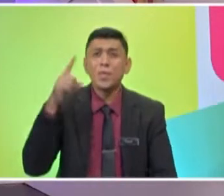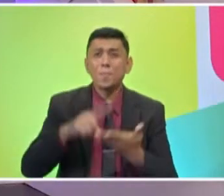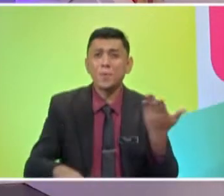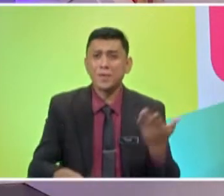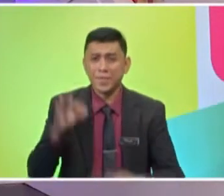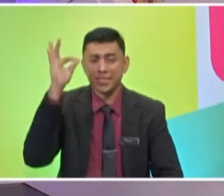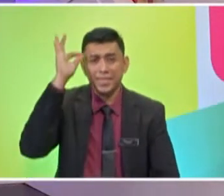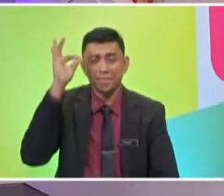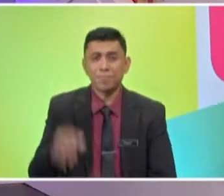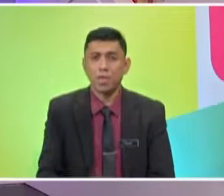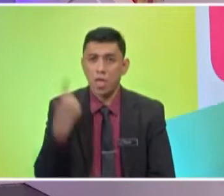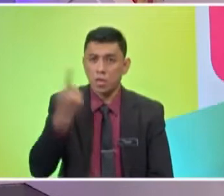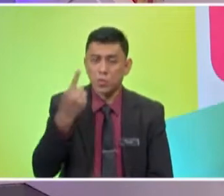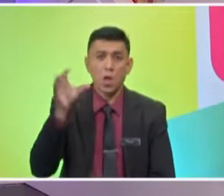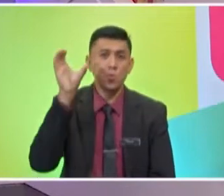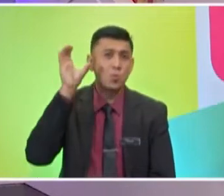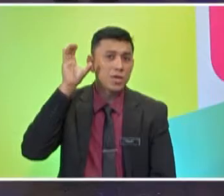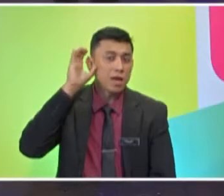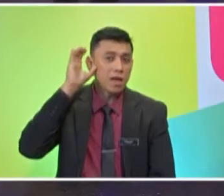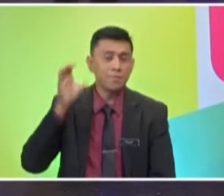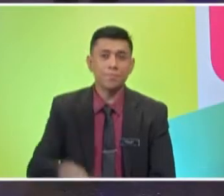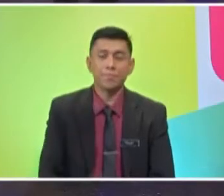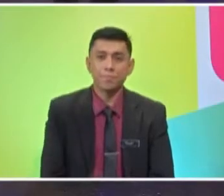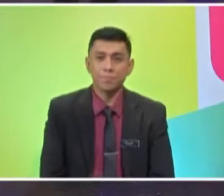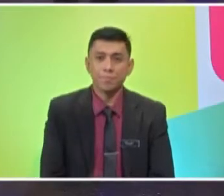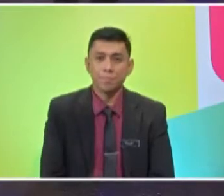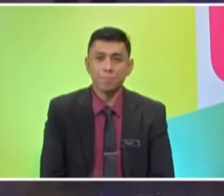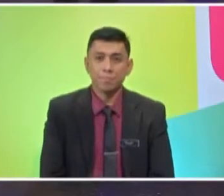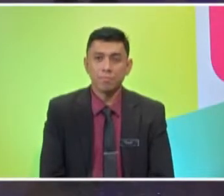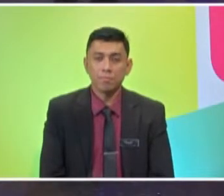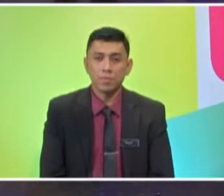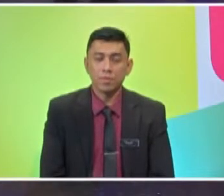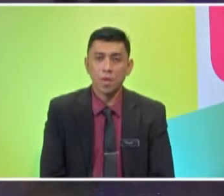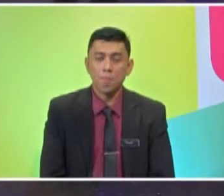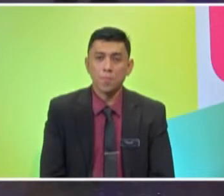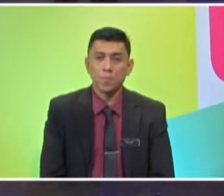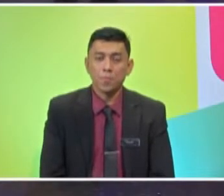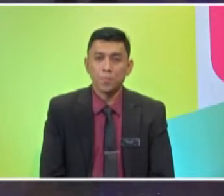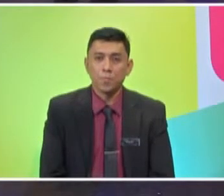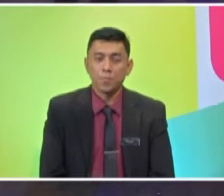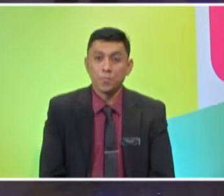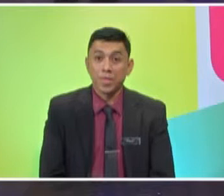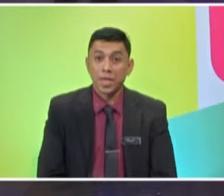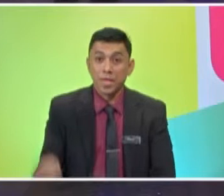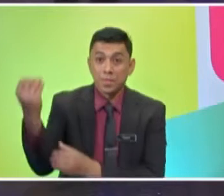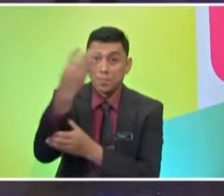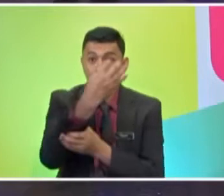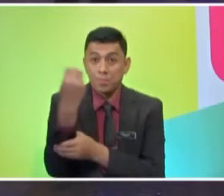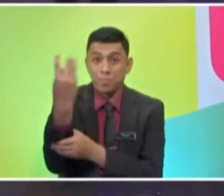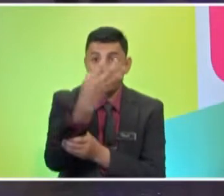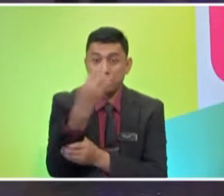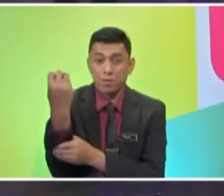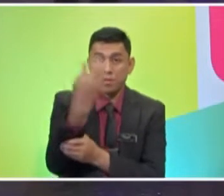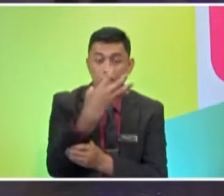Selalu kita dengar ni. Bunyi apa eh? Neno, neno, neno. Ni macam bunyi ambulans, cikgu. Ya,